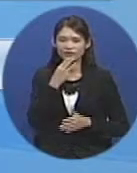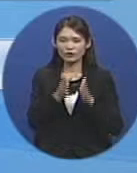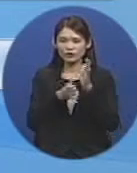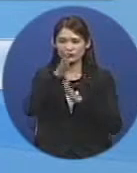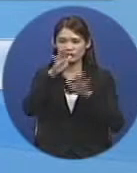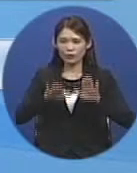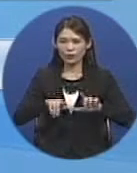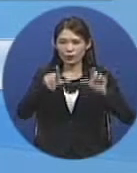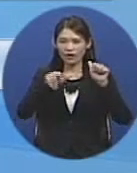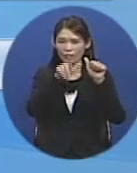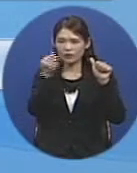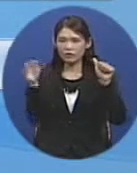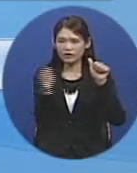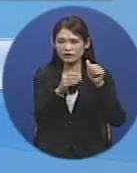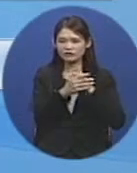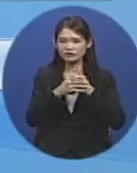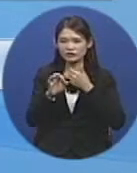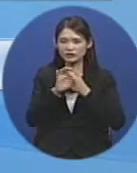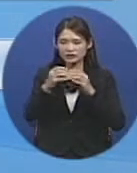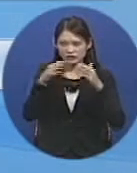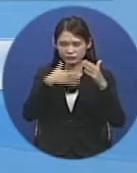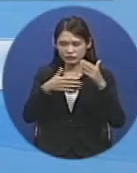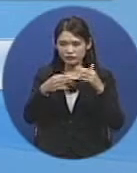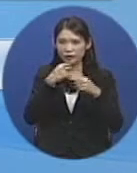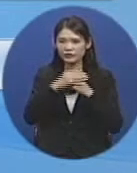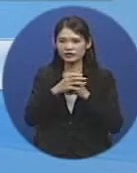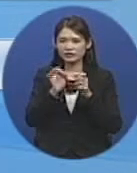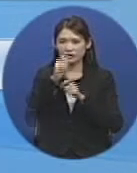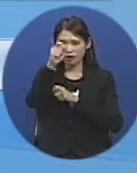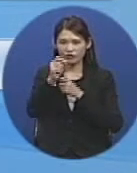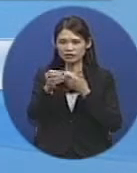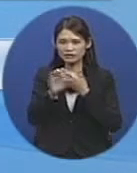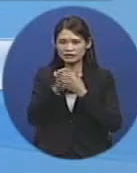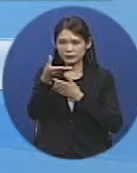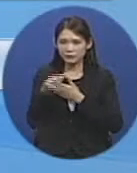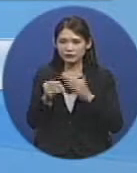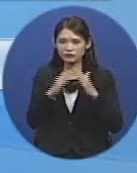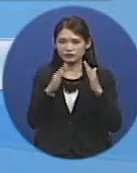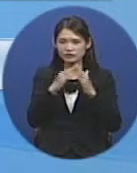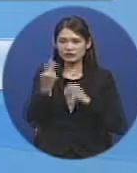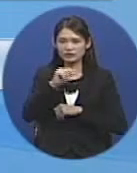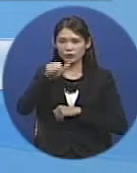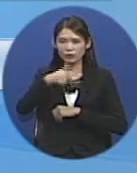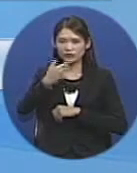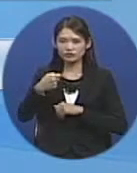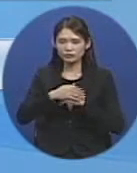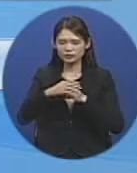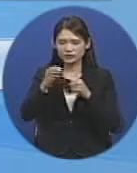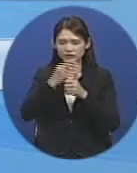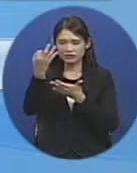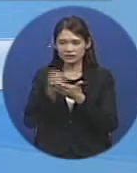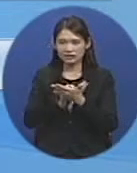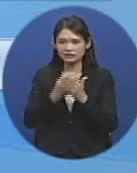서울시는 올해 5월 이후 입주자 퇴거로 비어있는 영구 임대주택 2,560호를 저소득층에 공급합니다.